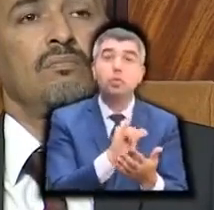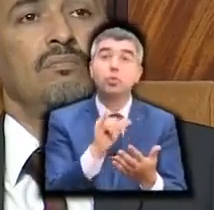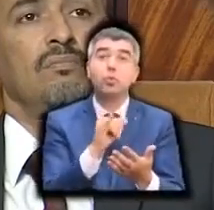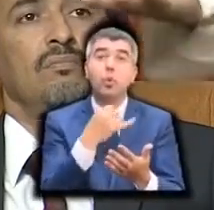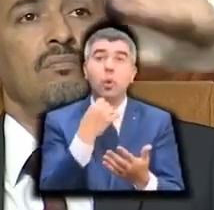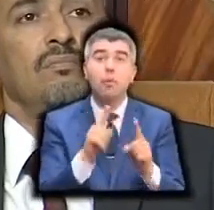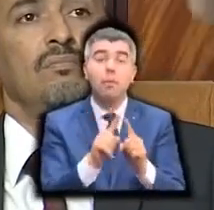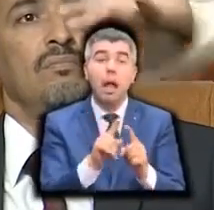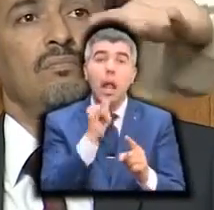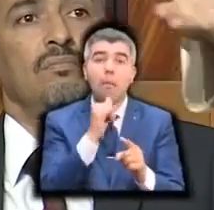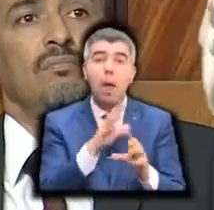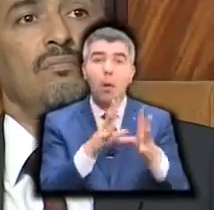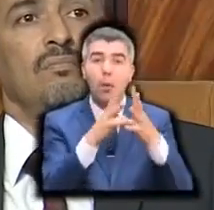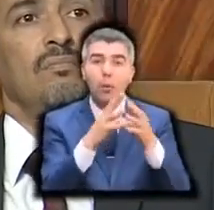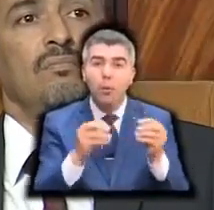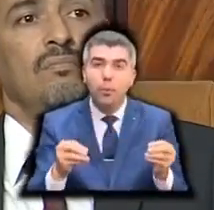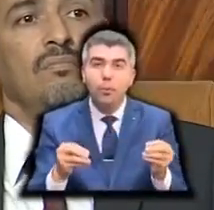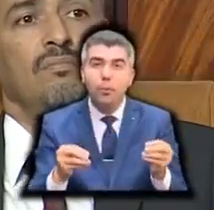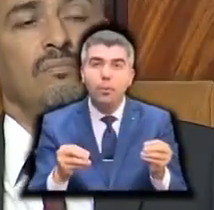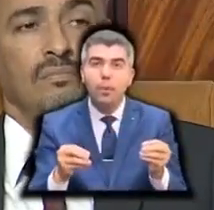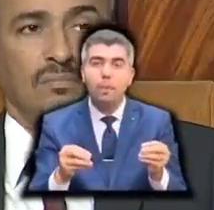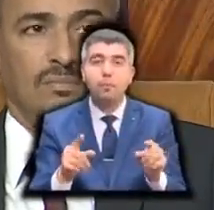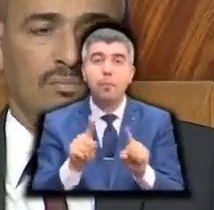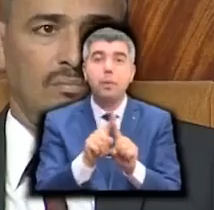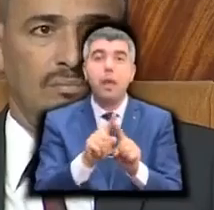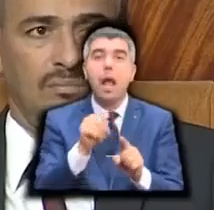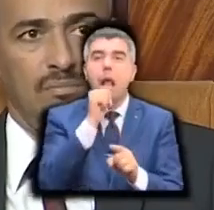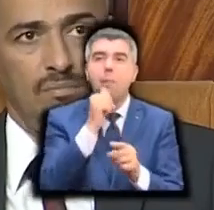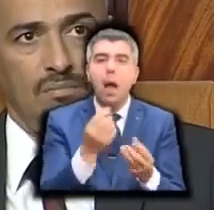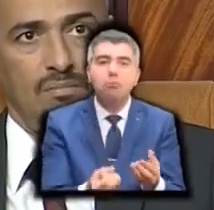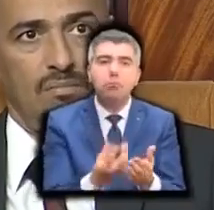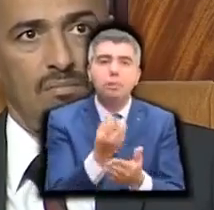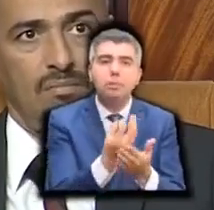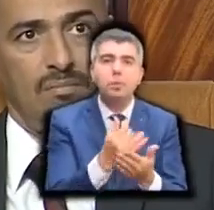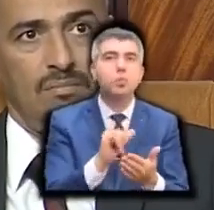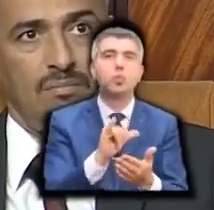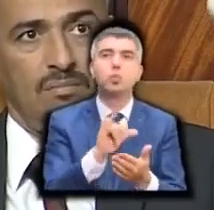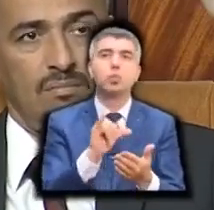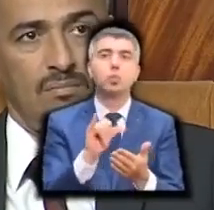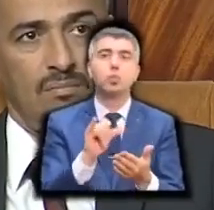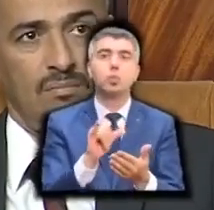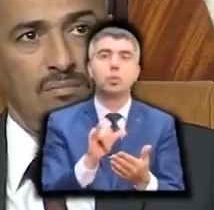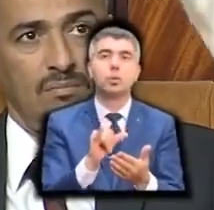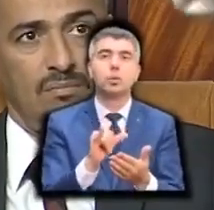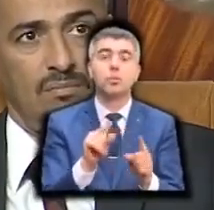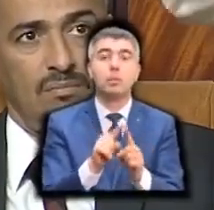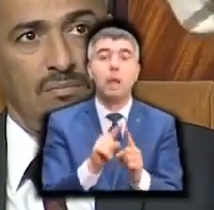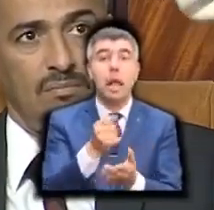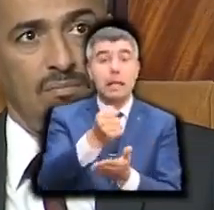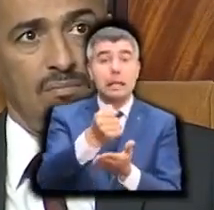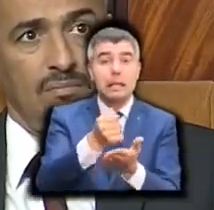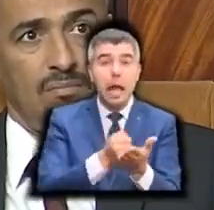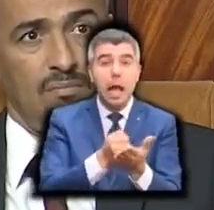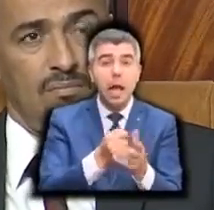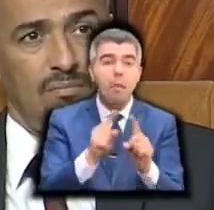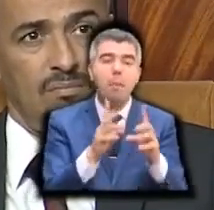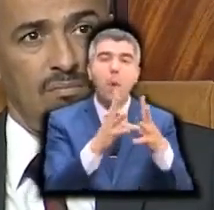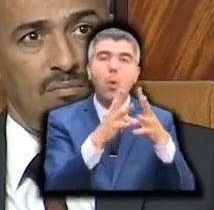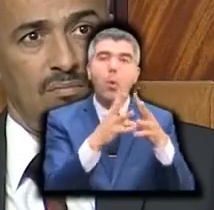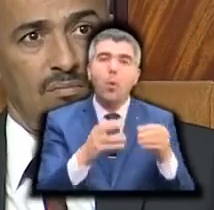قالت بأن ما كاينش الماء ودارت الدراسة، أين عثر على هذا الماء؟ تيقولوا بأن الدلاح استنفد الماء.